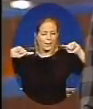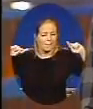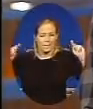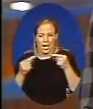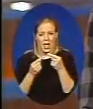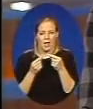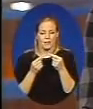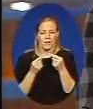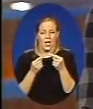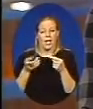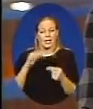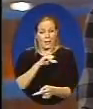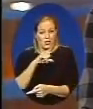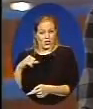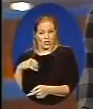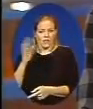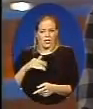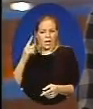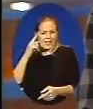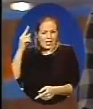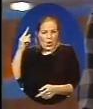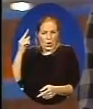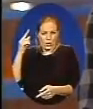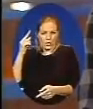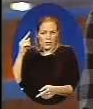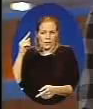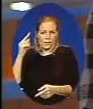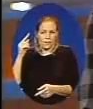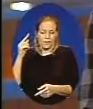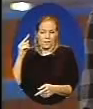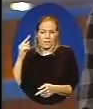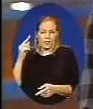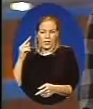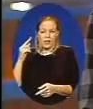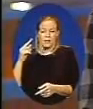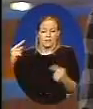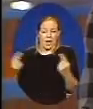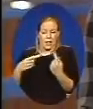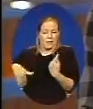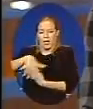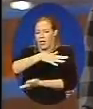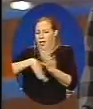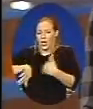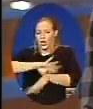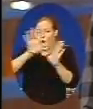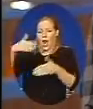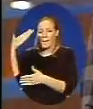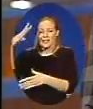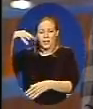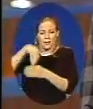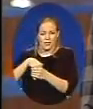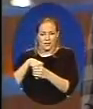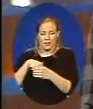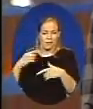מלחמה גם אישית וגם אידיאולוגית שמערבת את כל המדינה בתוך הדבר הזה.